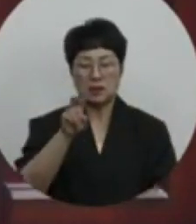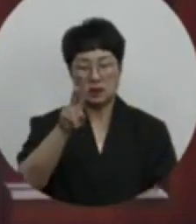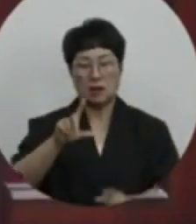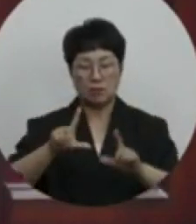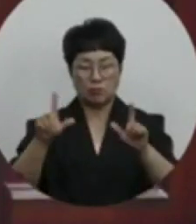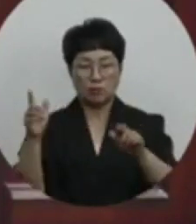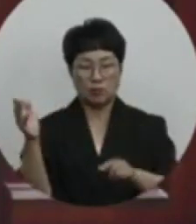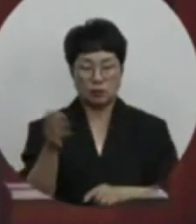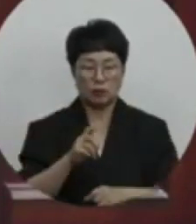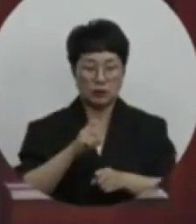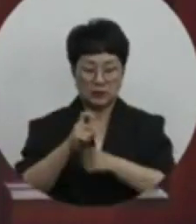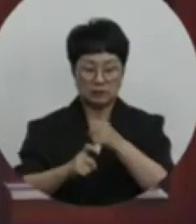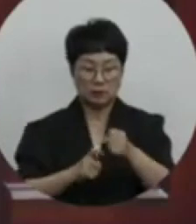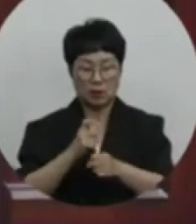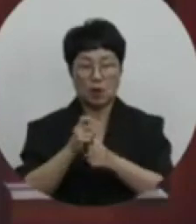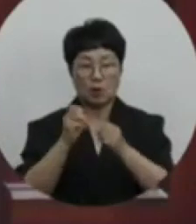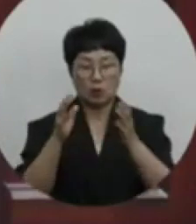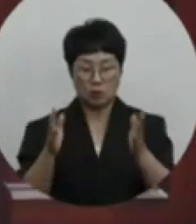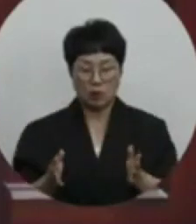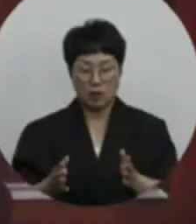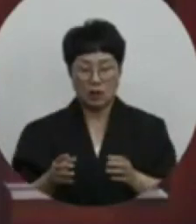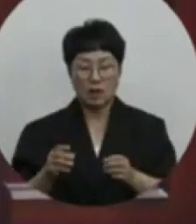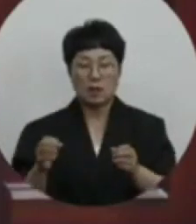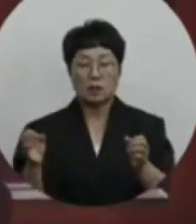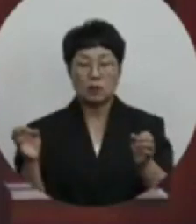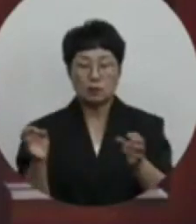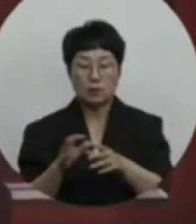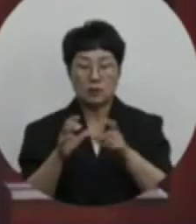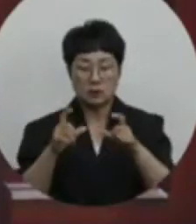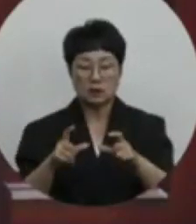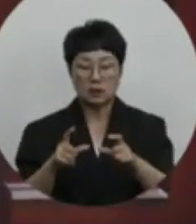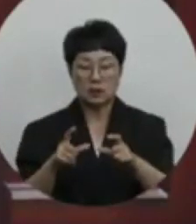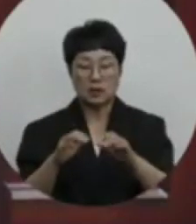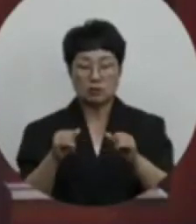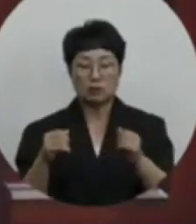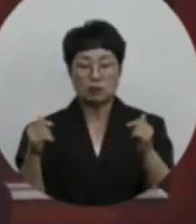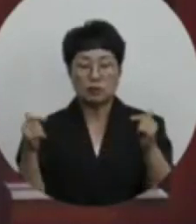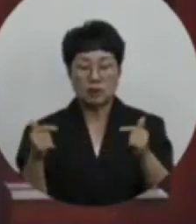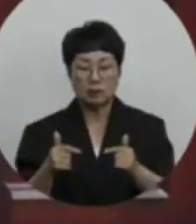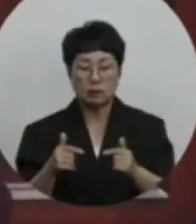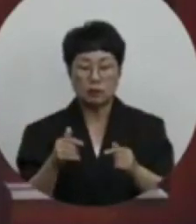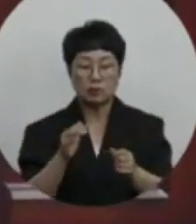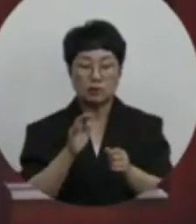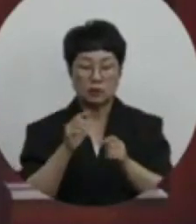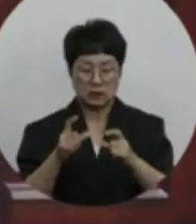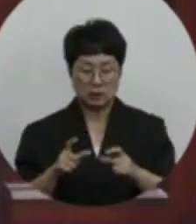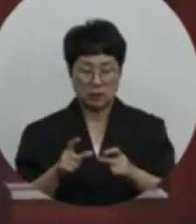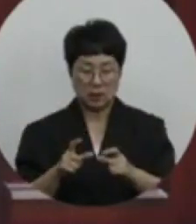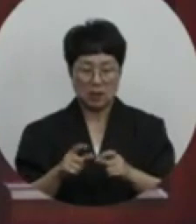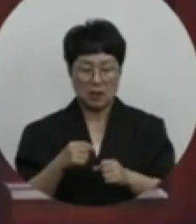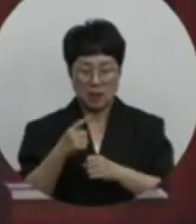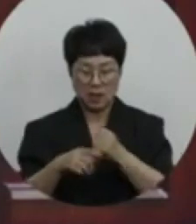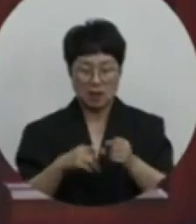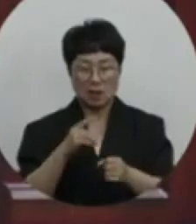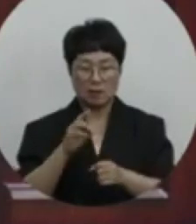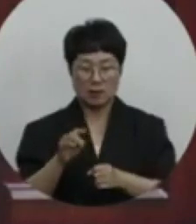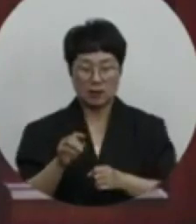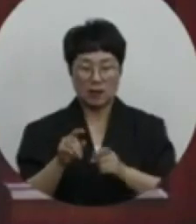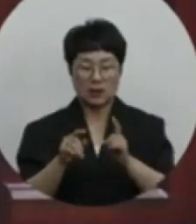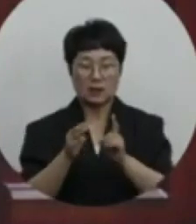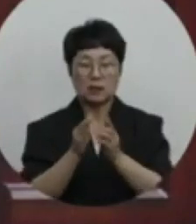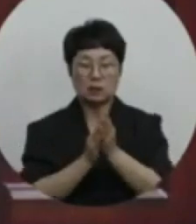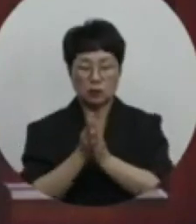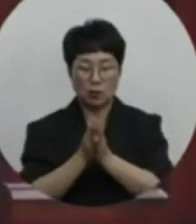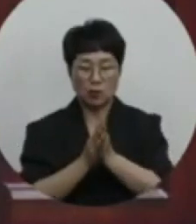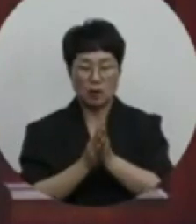2022년부터 10년간 소멸 위기에 놓인 인구 감소 지역에 매년 1조 원의 지방소멸 대응기금을